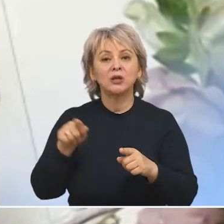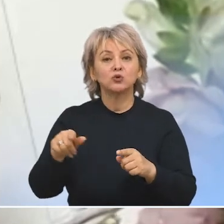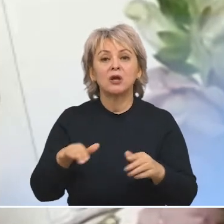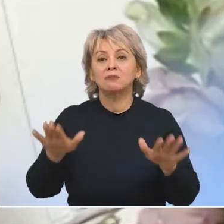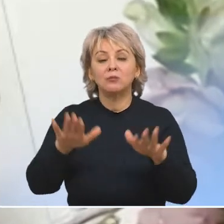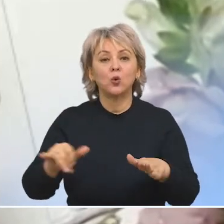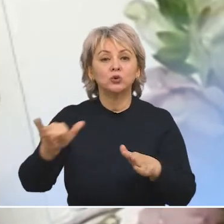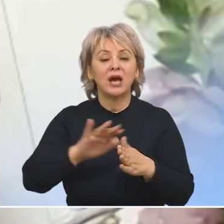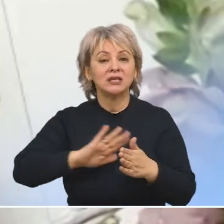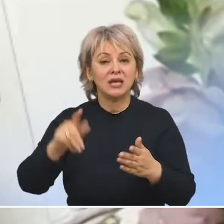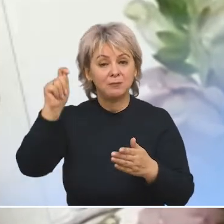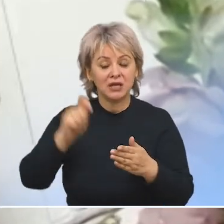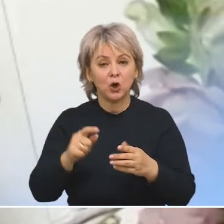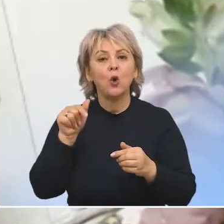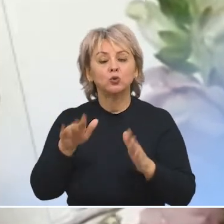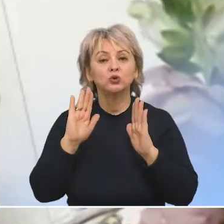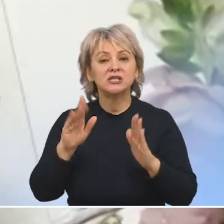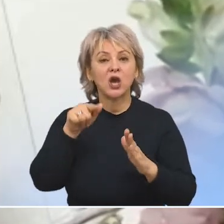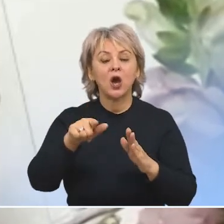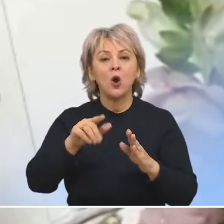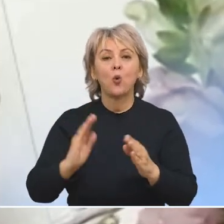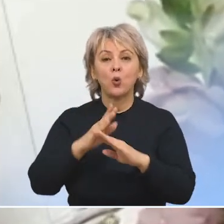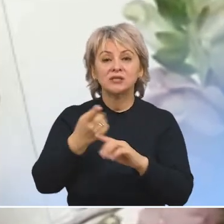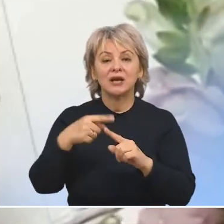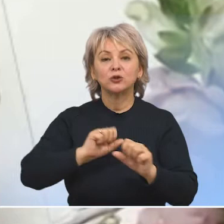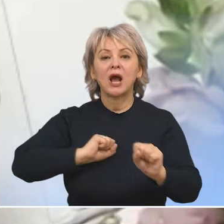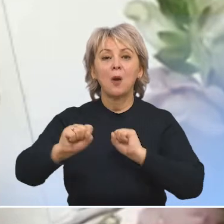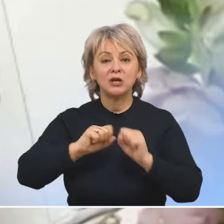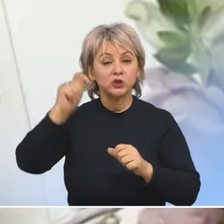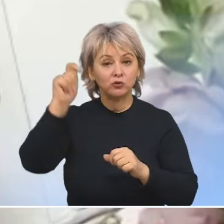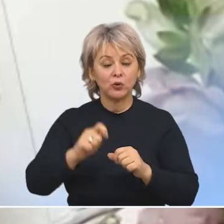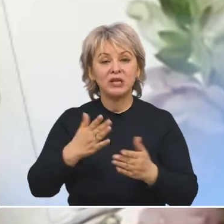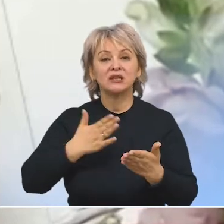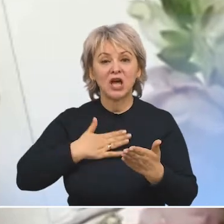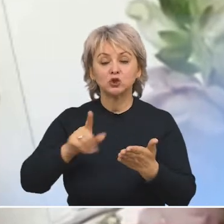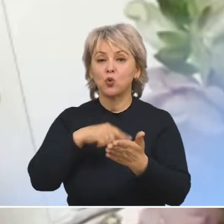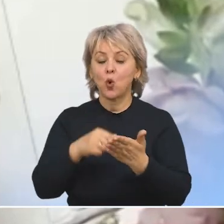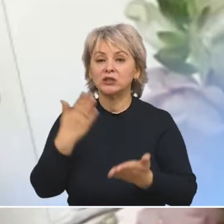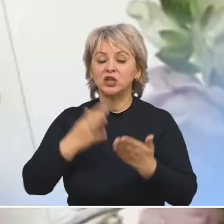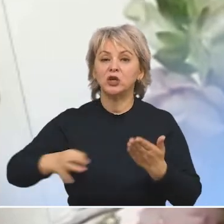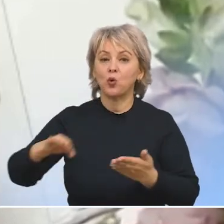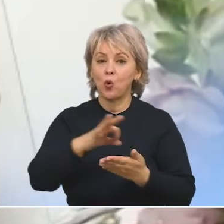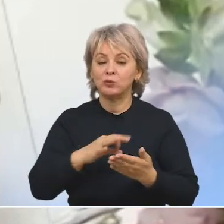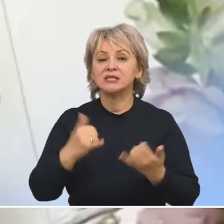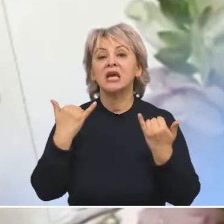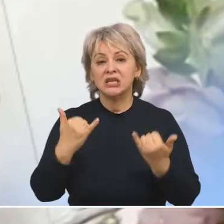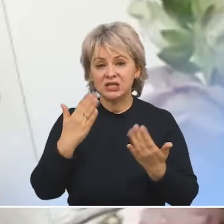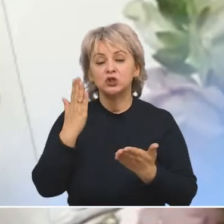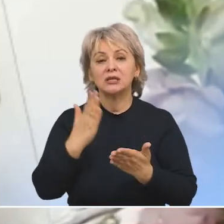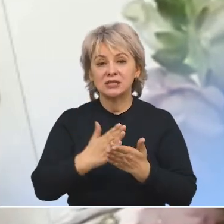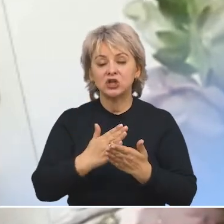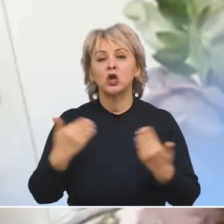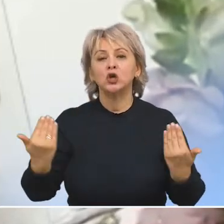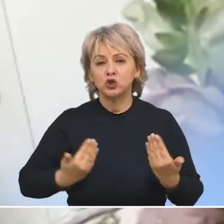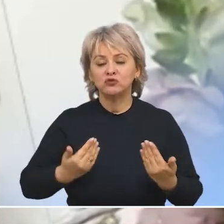некуда ехать. Будут только те гости, которые командированы в наш город или в нашу область. Они, в общем-то, и сейчас есть,